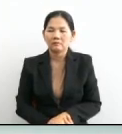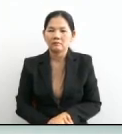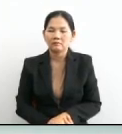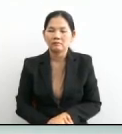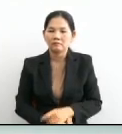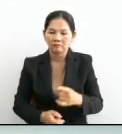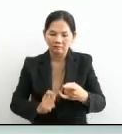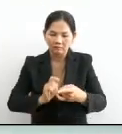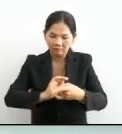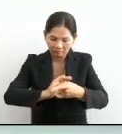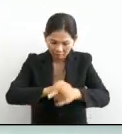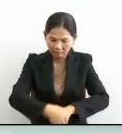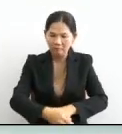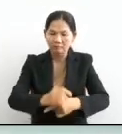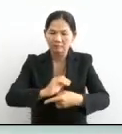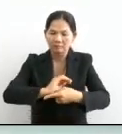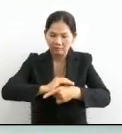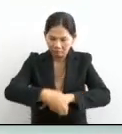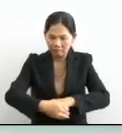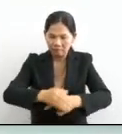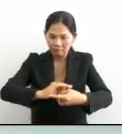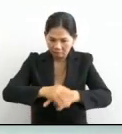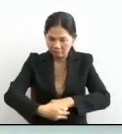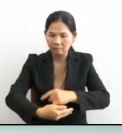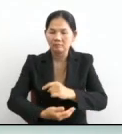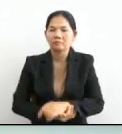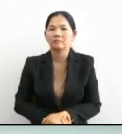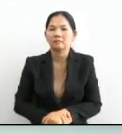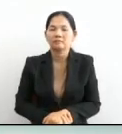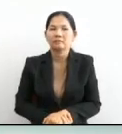ដំឡូងមី